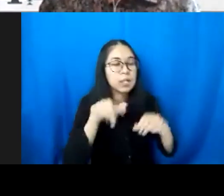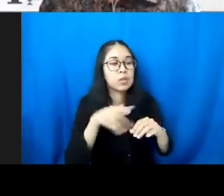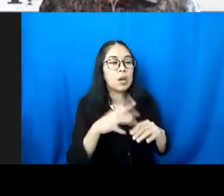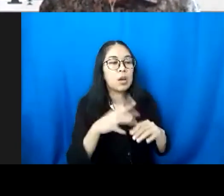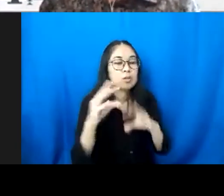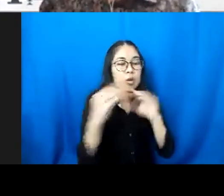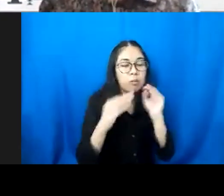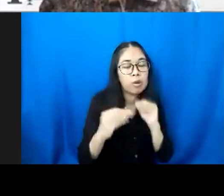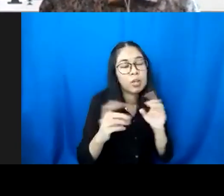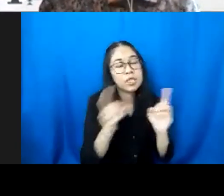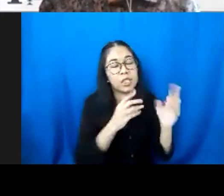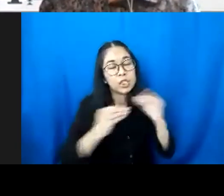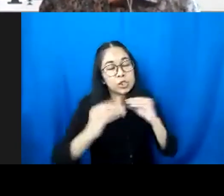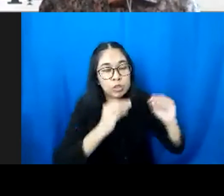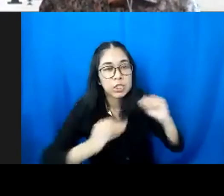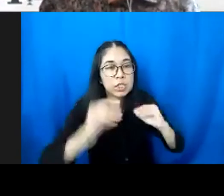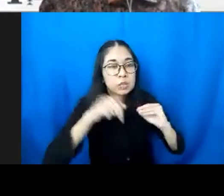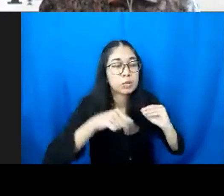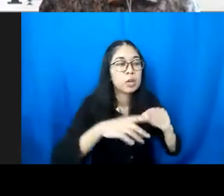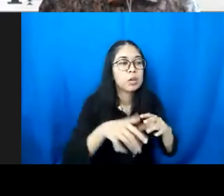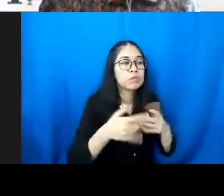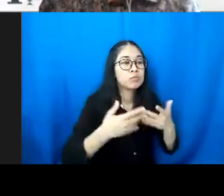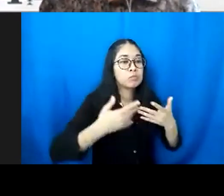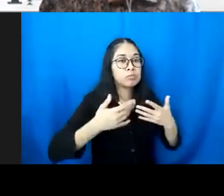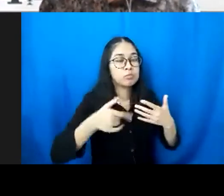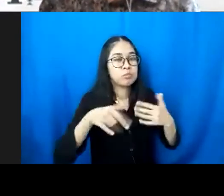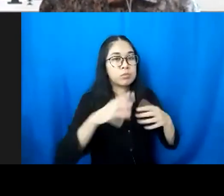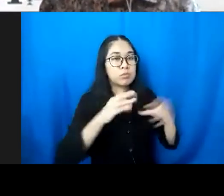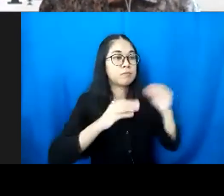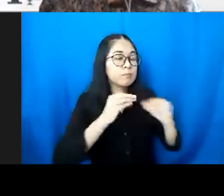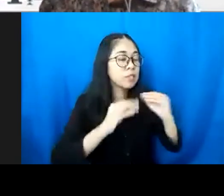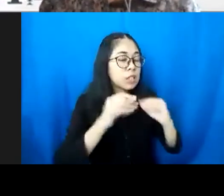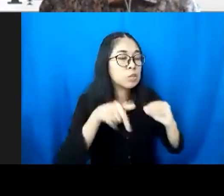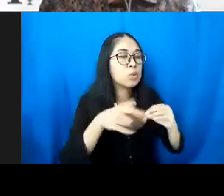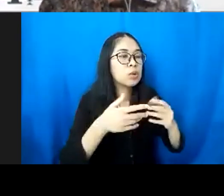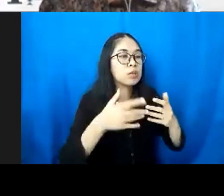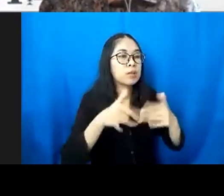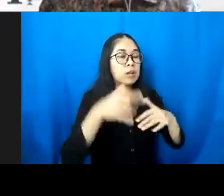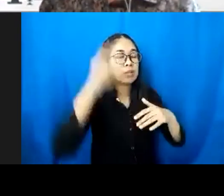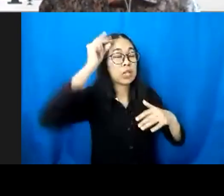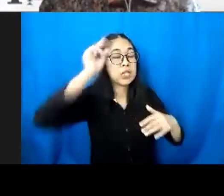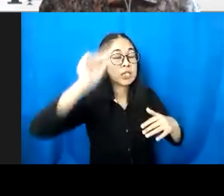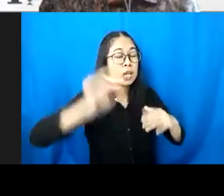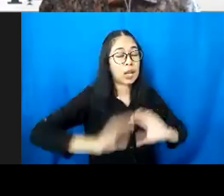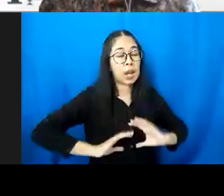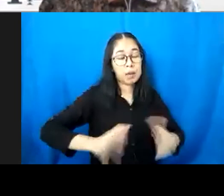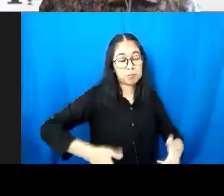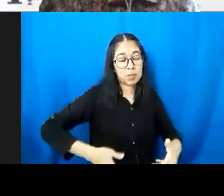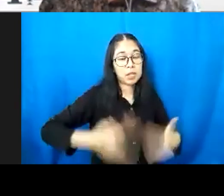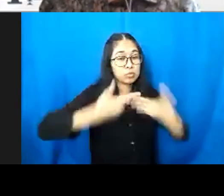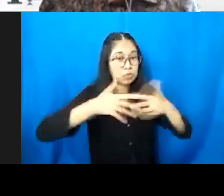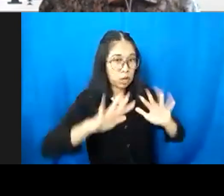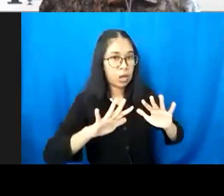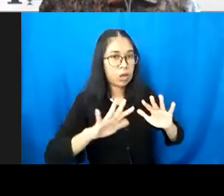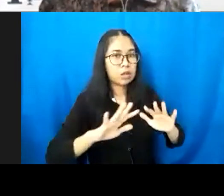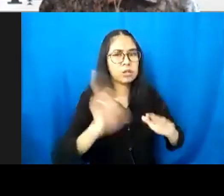tentang pengasuhan ini harusnya selesai pada saat perencanaan kehamilan gitu. Justru jangan pada saat hamil, jangan pada